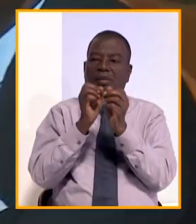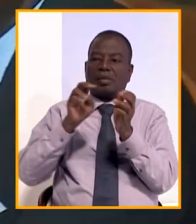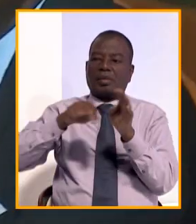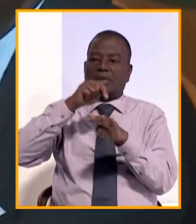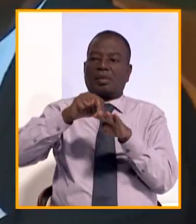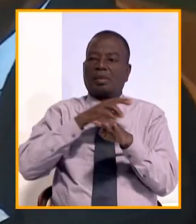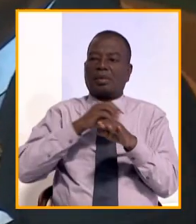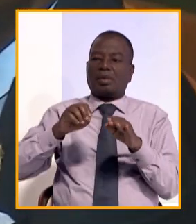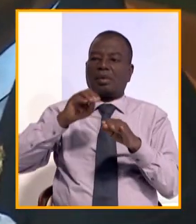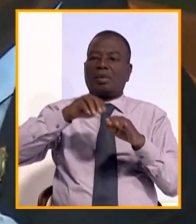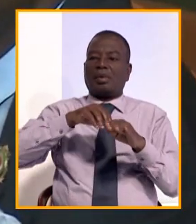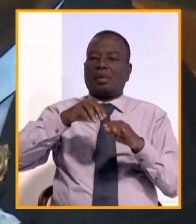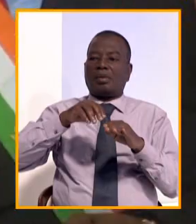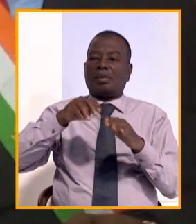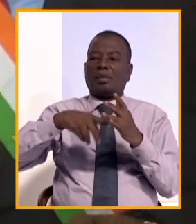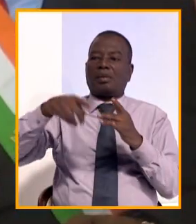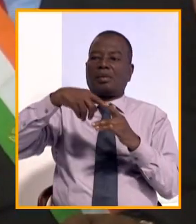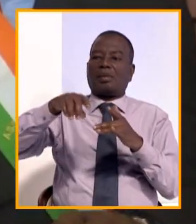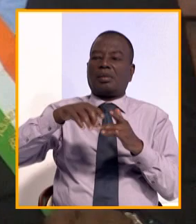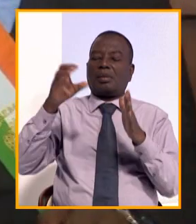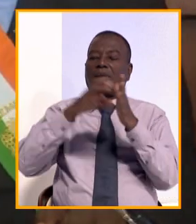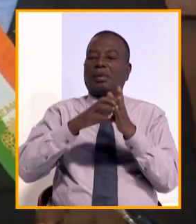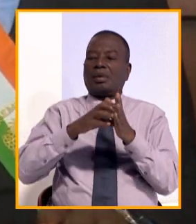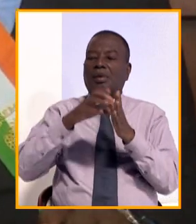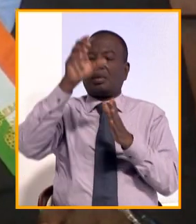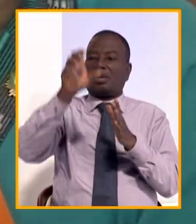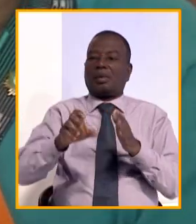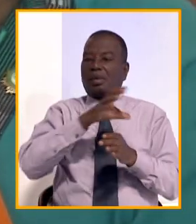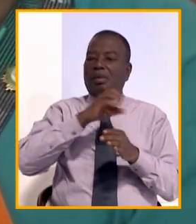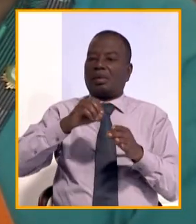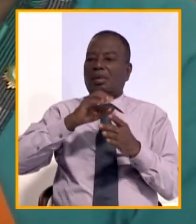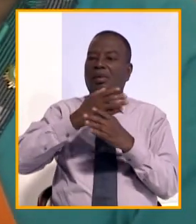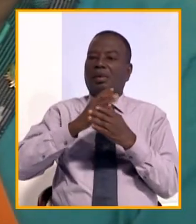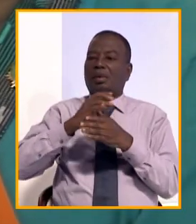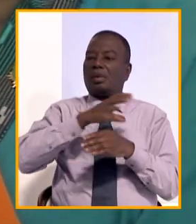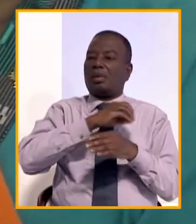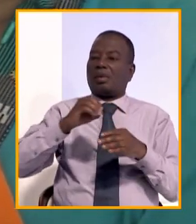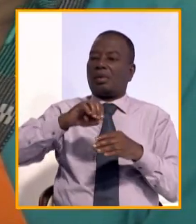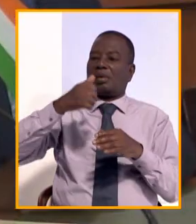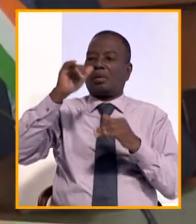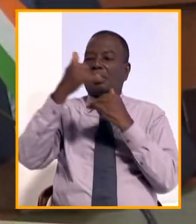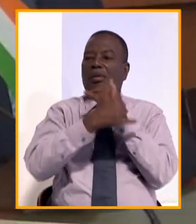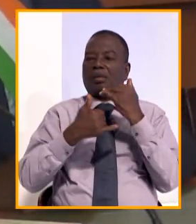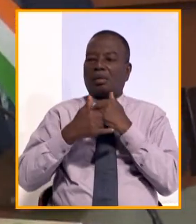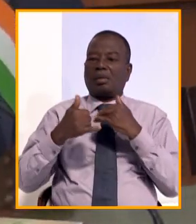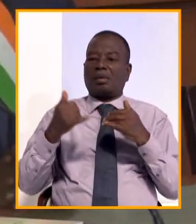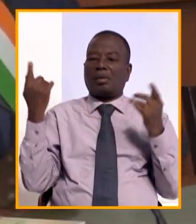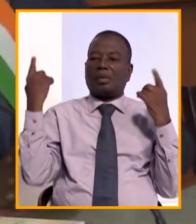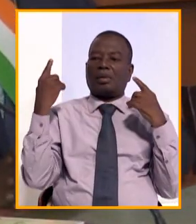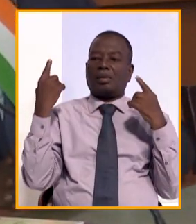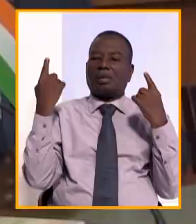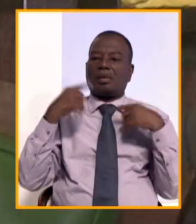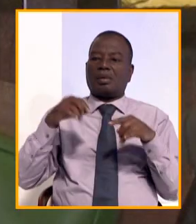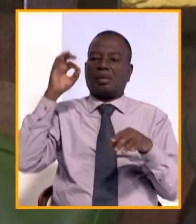l'hémicycle. Parmi les chapitres abordés, le renforcement de la coopération entre son institution et celle d'autres pays. Dès mon